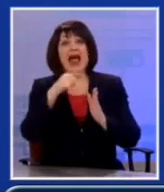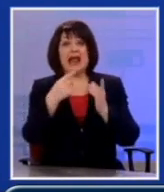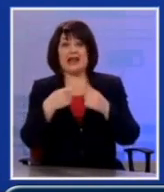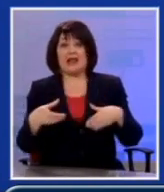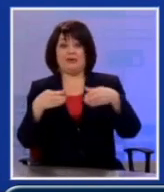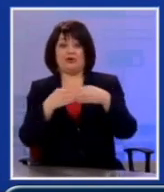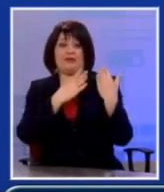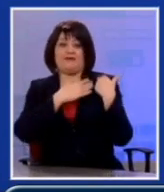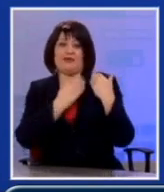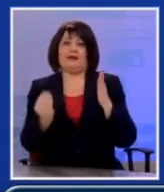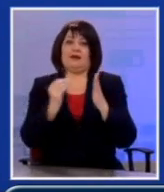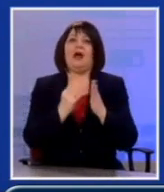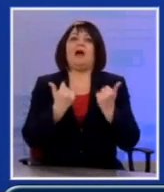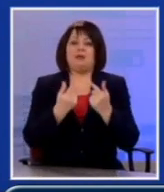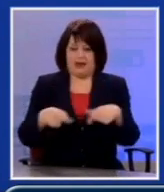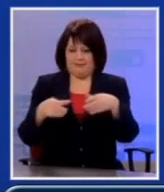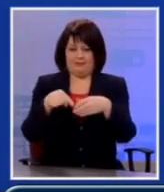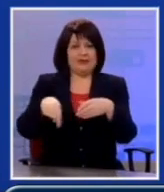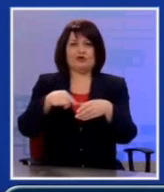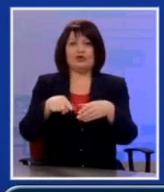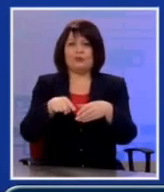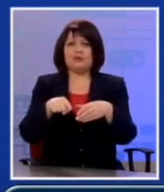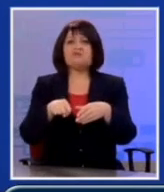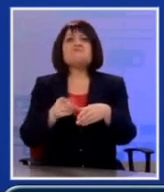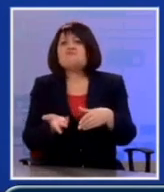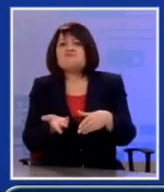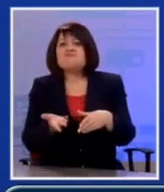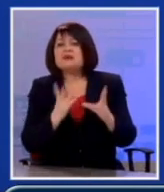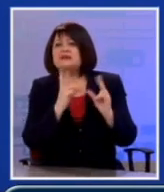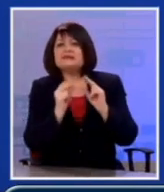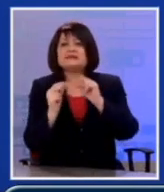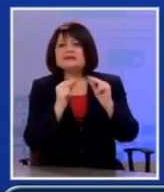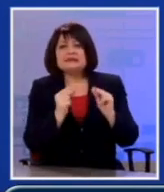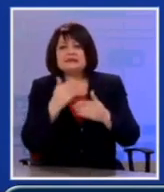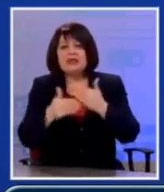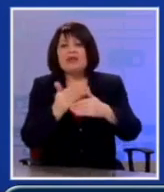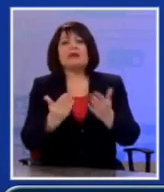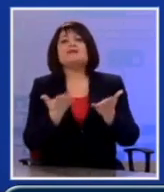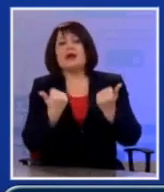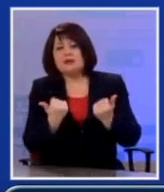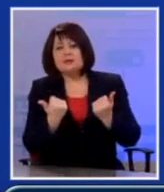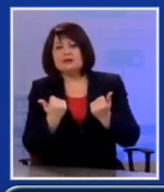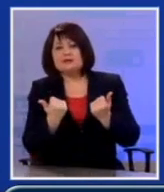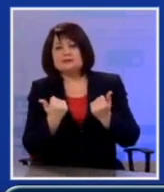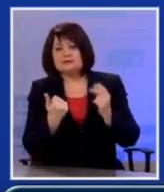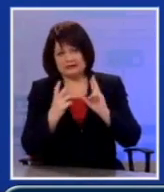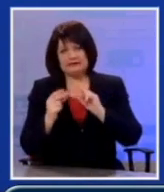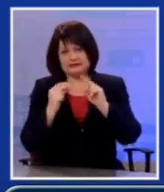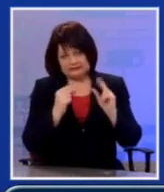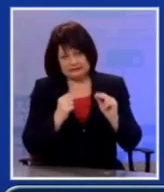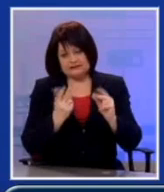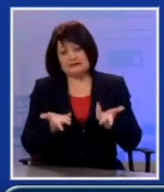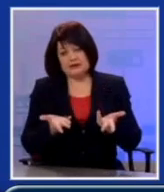άλλης επιτροπής χωρίς η επιτροπή αυτή να εμπλέκεται στην διαδικασία της συζήτησης και